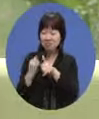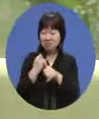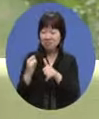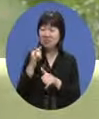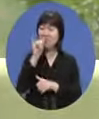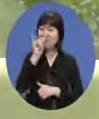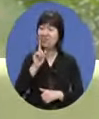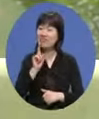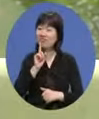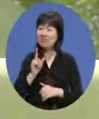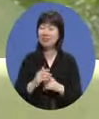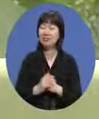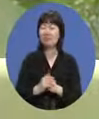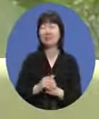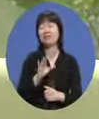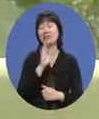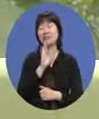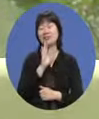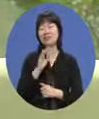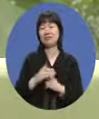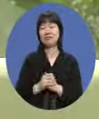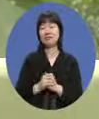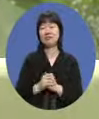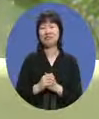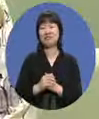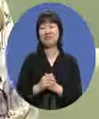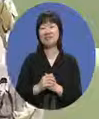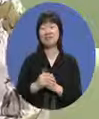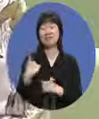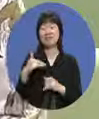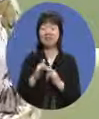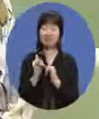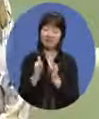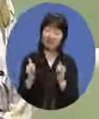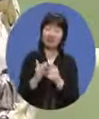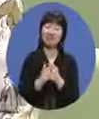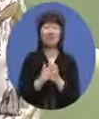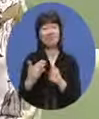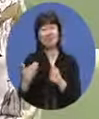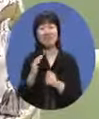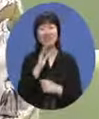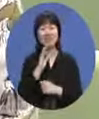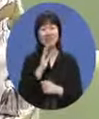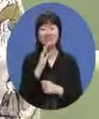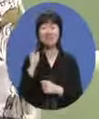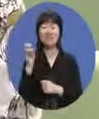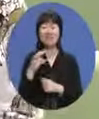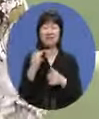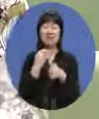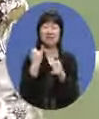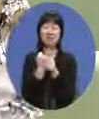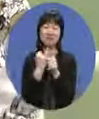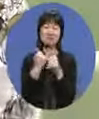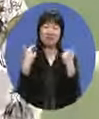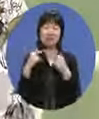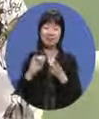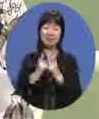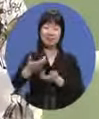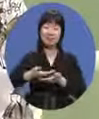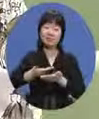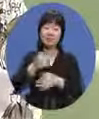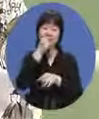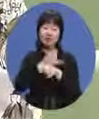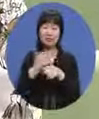되잖아요, 선생님. 그렇죠. 아유, 인간인데. 그럼요. 그죠? 네. 그리고 부부는 늘 상호작용을